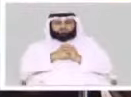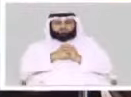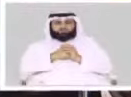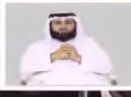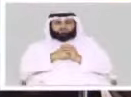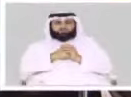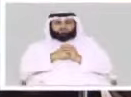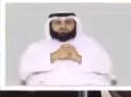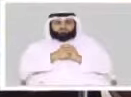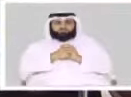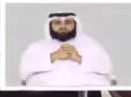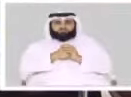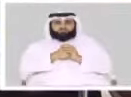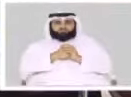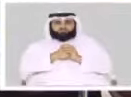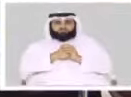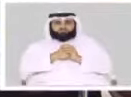فهو